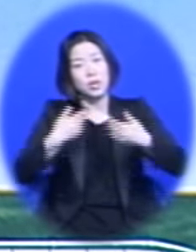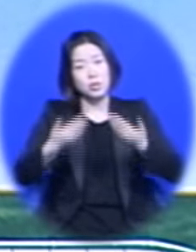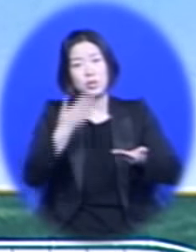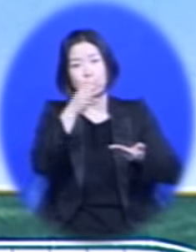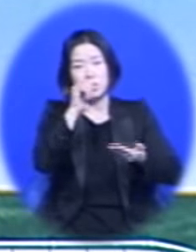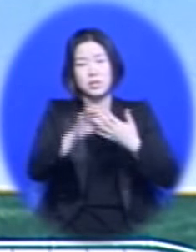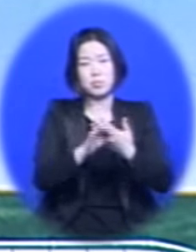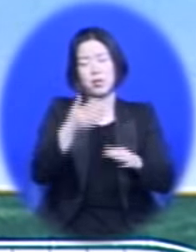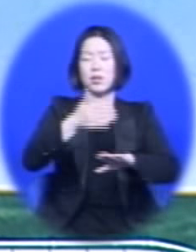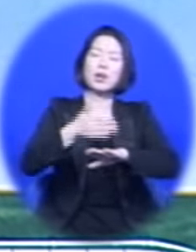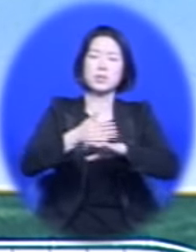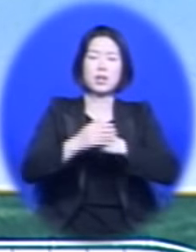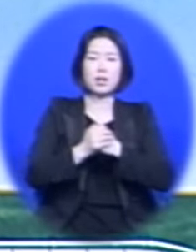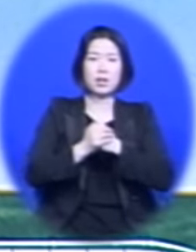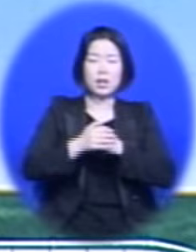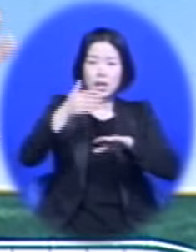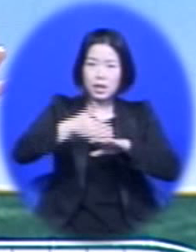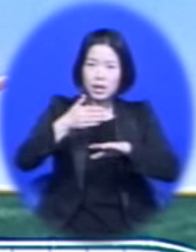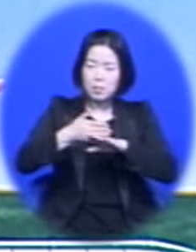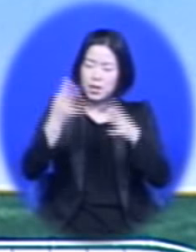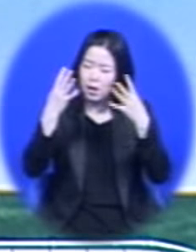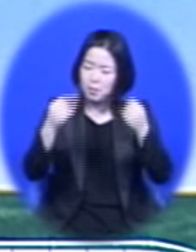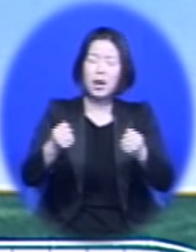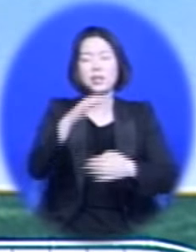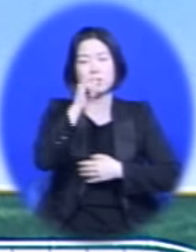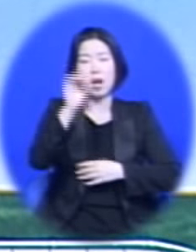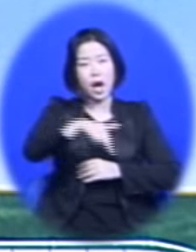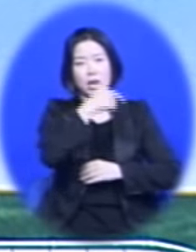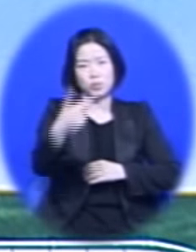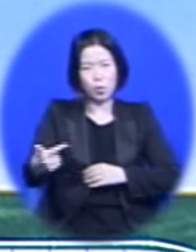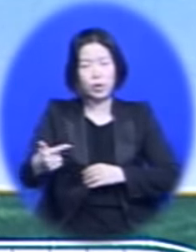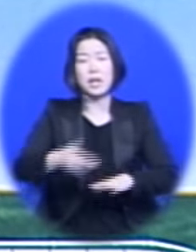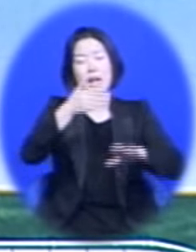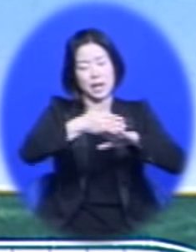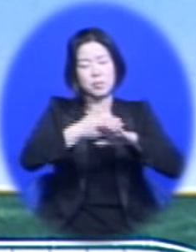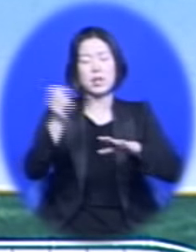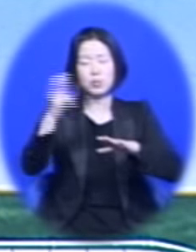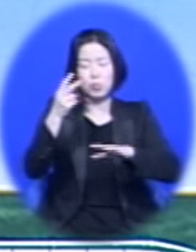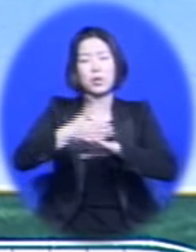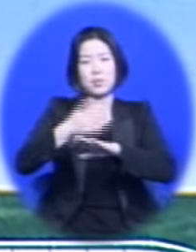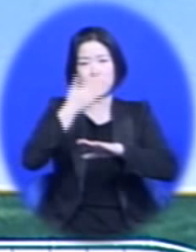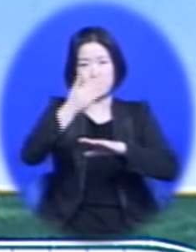감사해요. 감사할 게 천지예요. 하루 종일 감사와 감사해요.